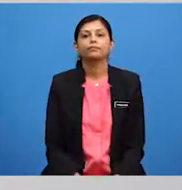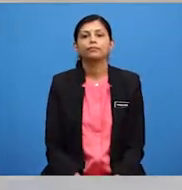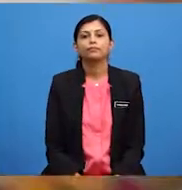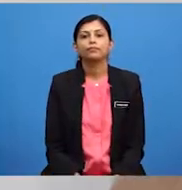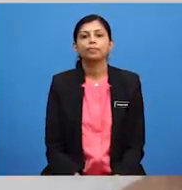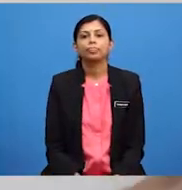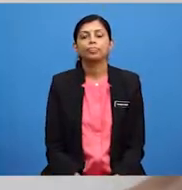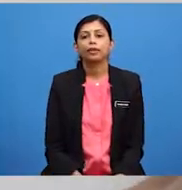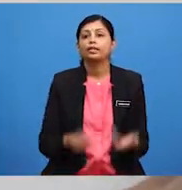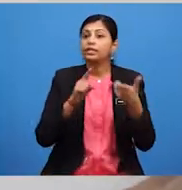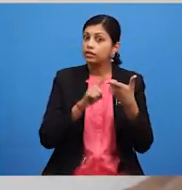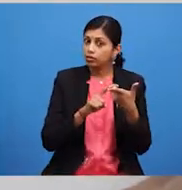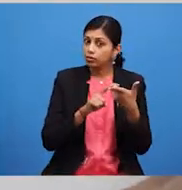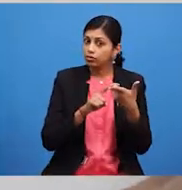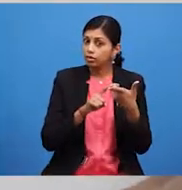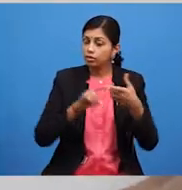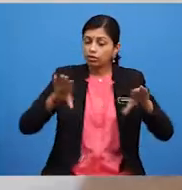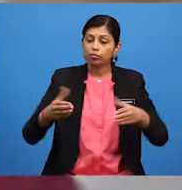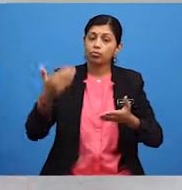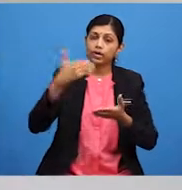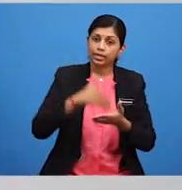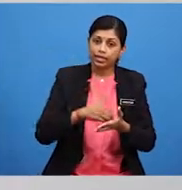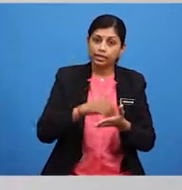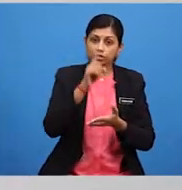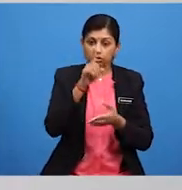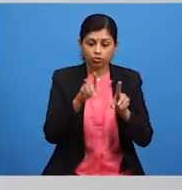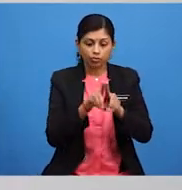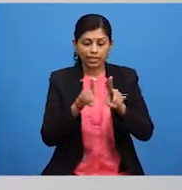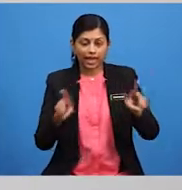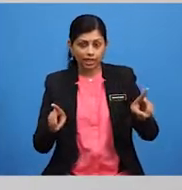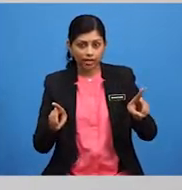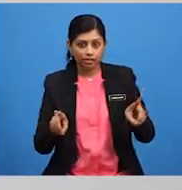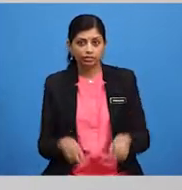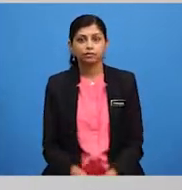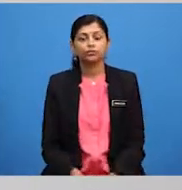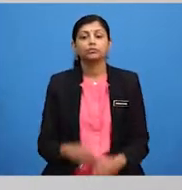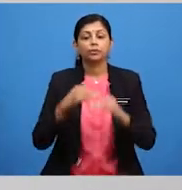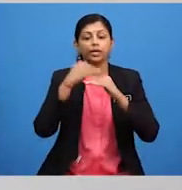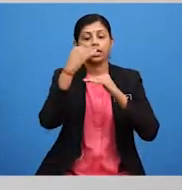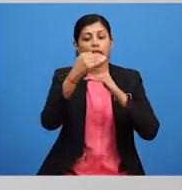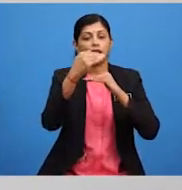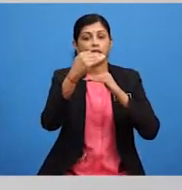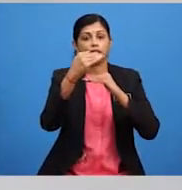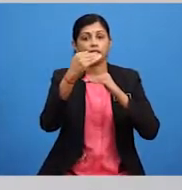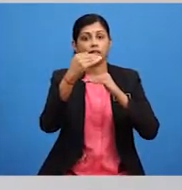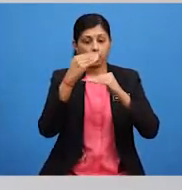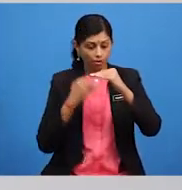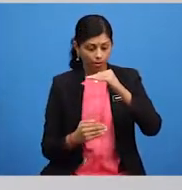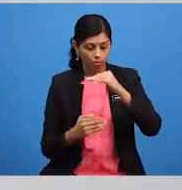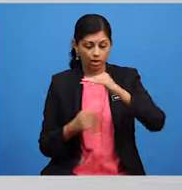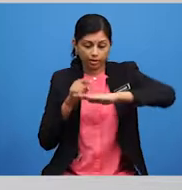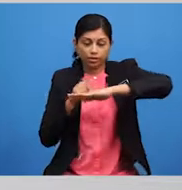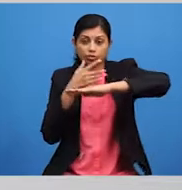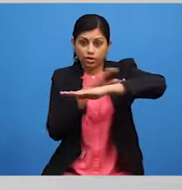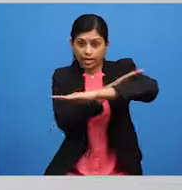murid-murid perlu membuat satu lagi garisan mendatar sama ada di bahagian atas atau di bahagian bawah